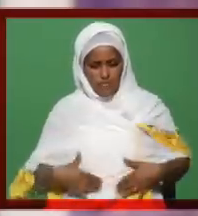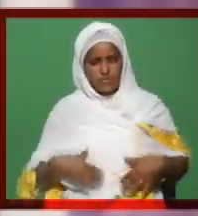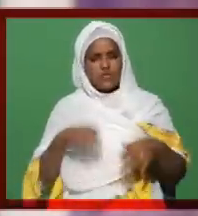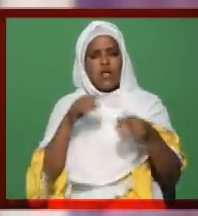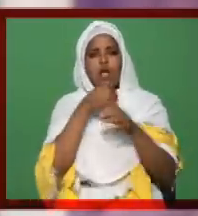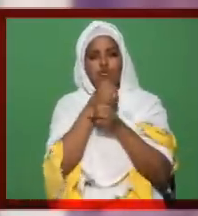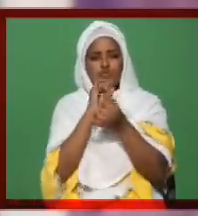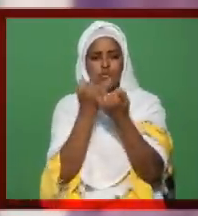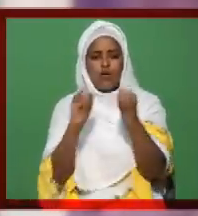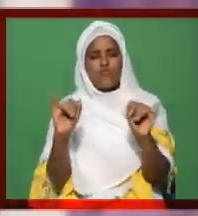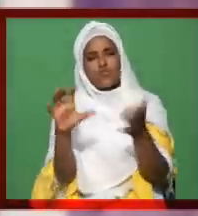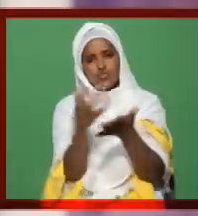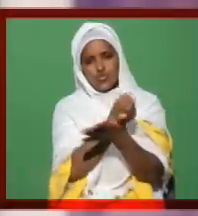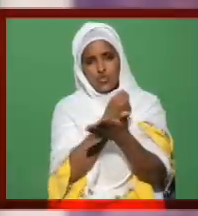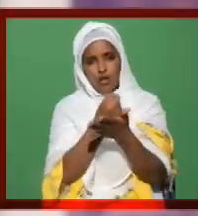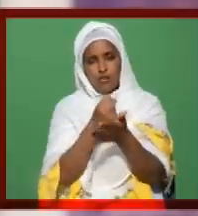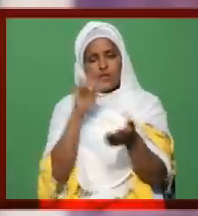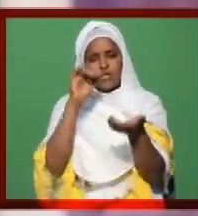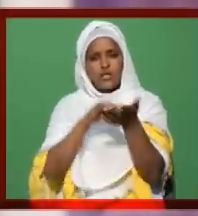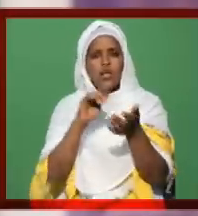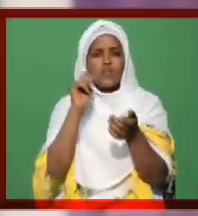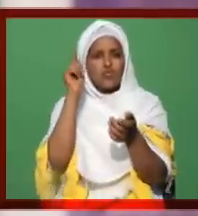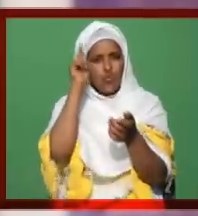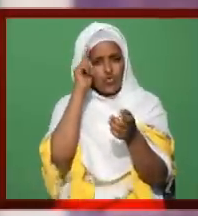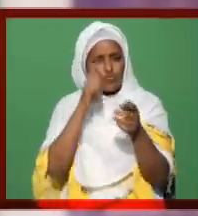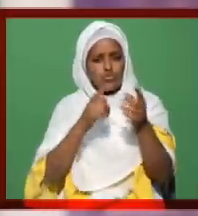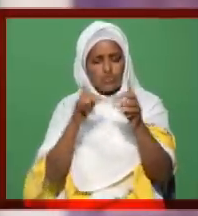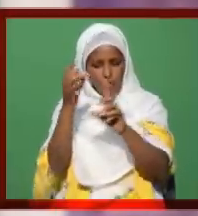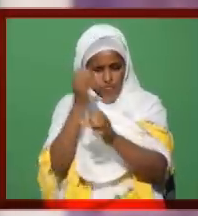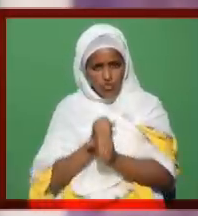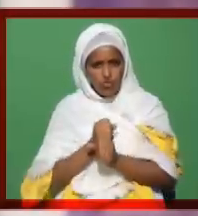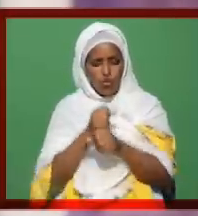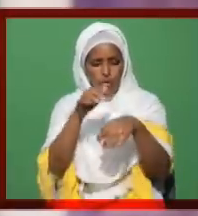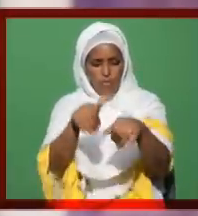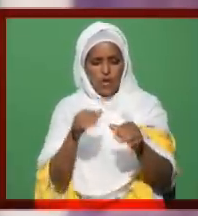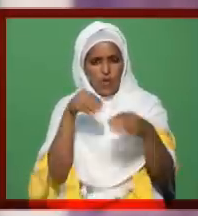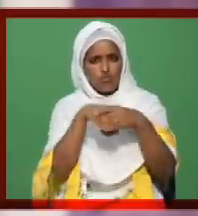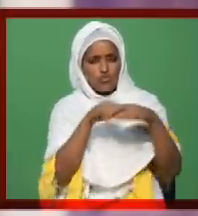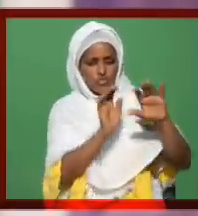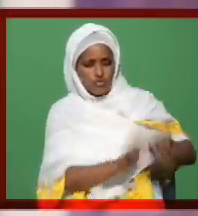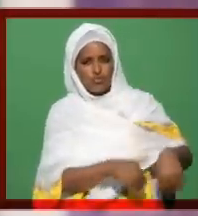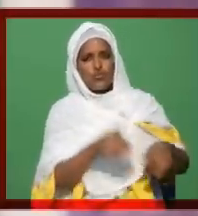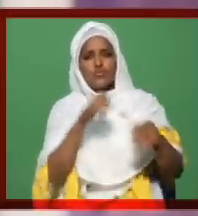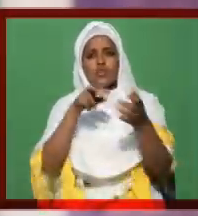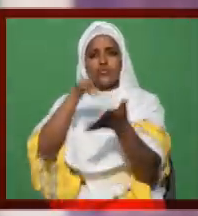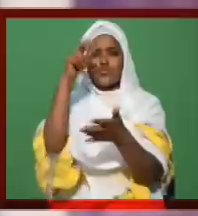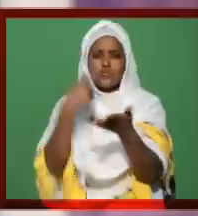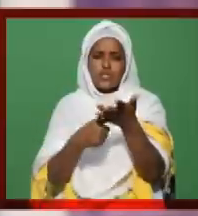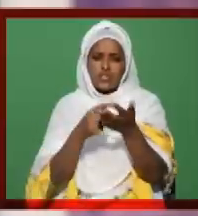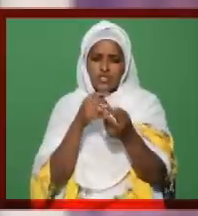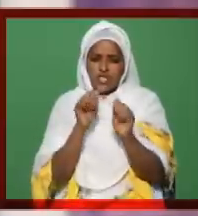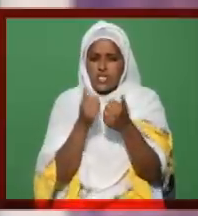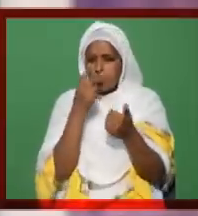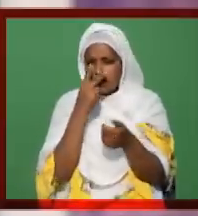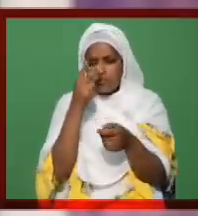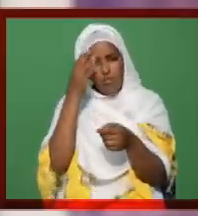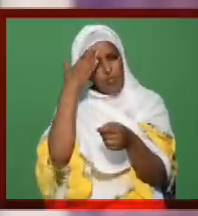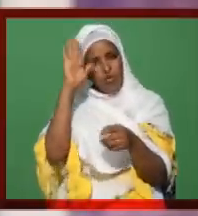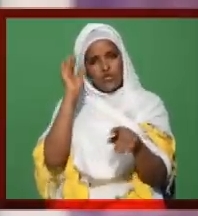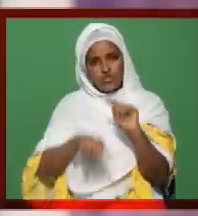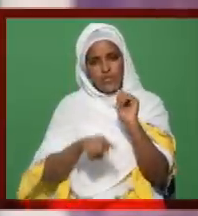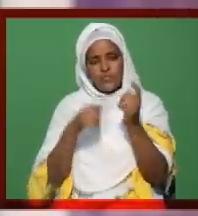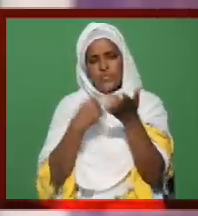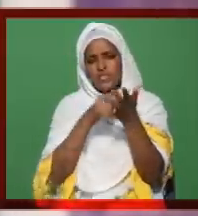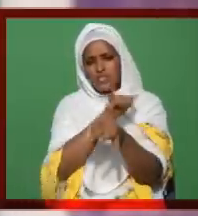ወስደውታል ዮሴፍ ኒቆዲሞስ ያመጡለትን ድርበፍታ ደግሞ መቃብር ውስጥ ጥሎት ተነስተዋል ስለዚህ አታውቀውም እንዴት ልታውቀው ትችላለች እንደዚህ አሁን